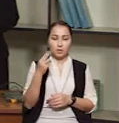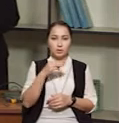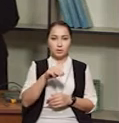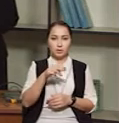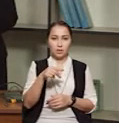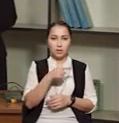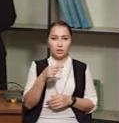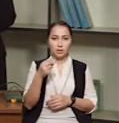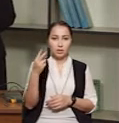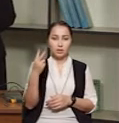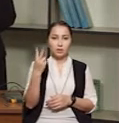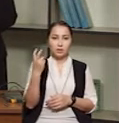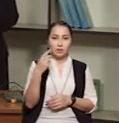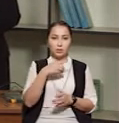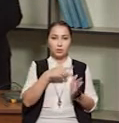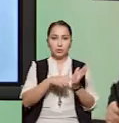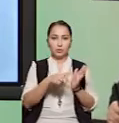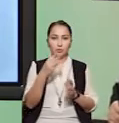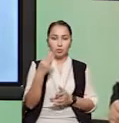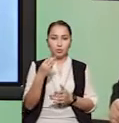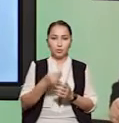ayriladi 273 ni.